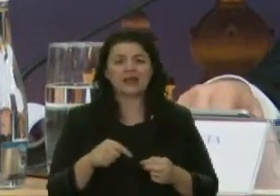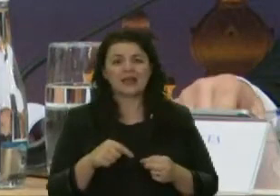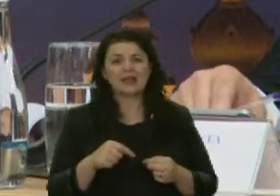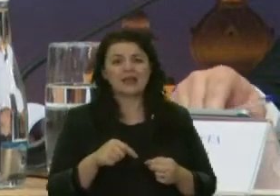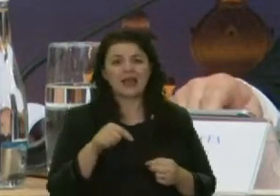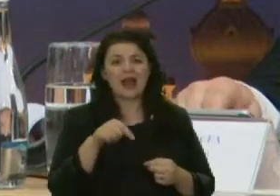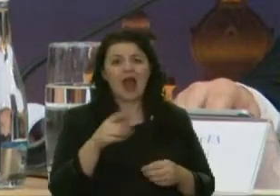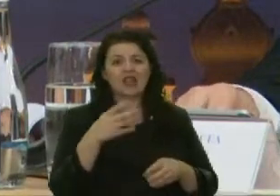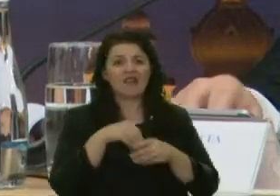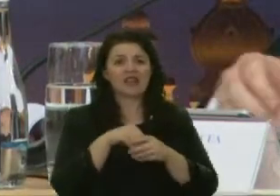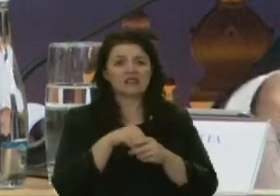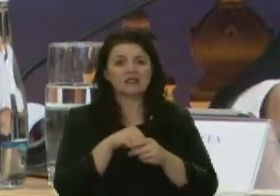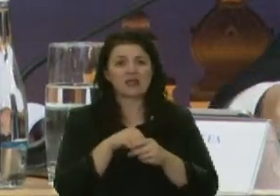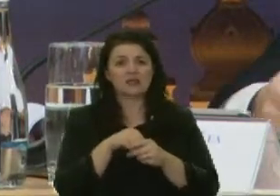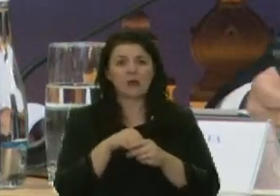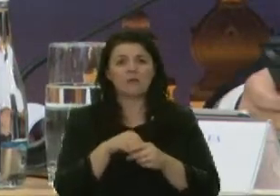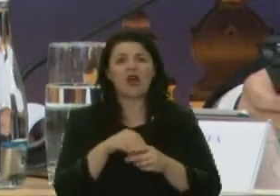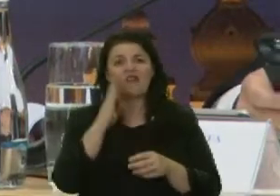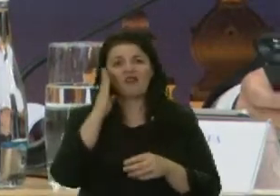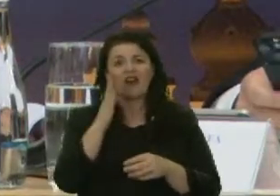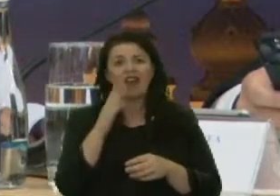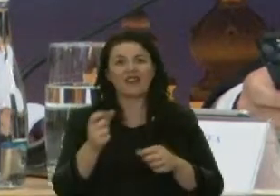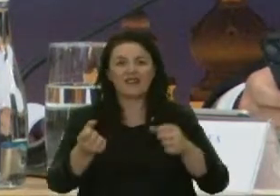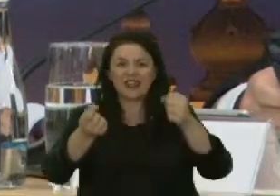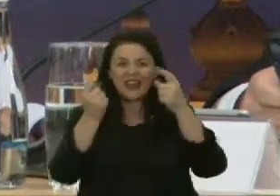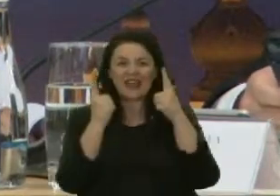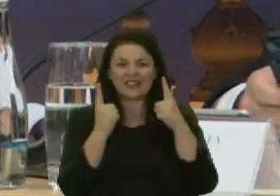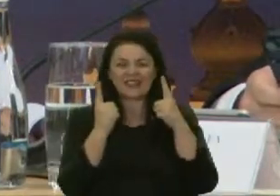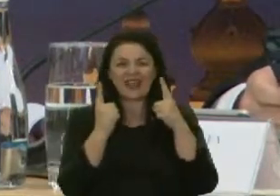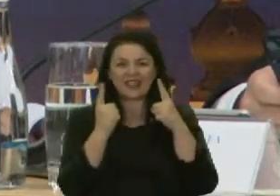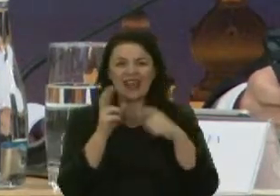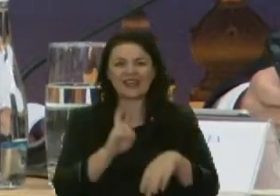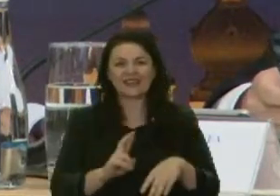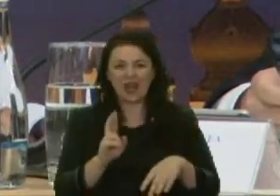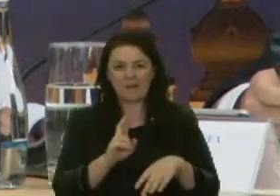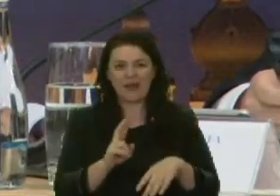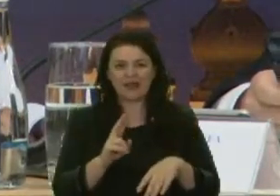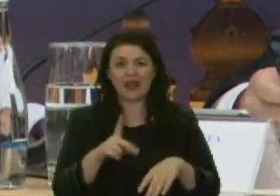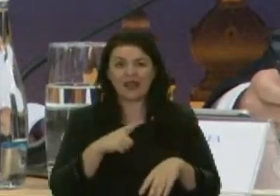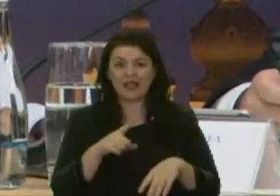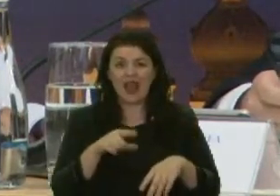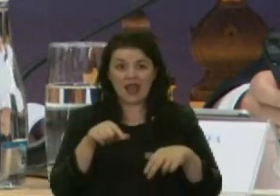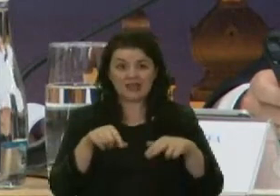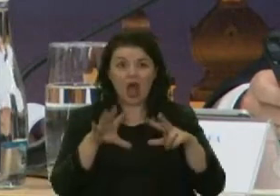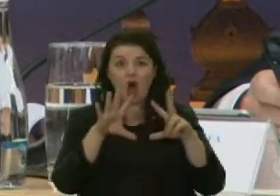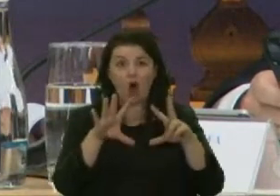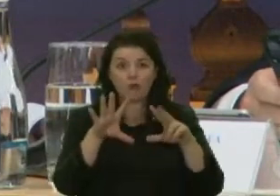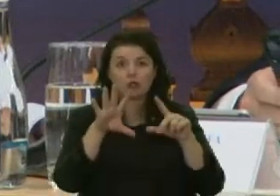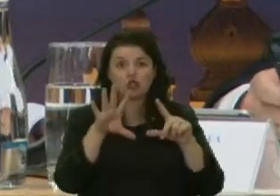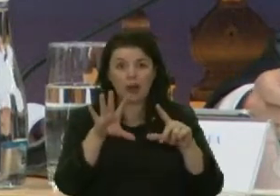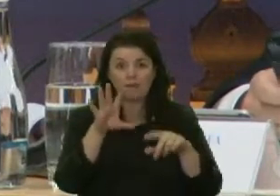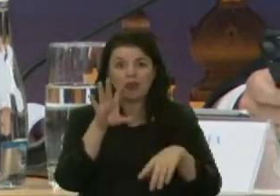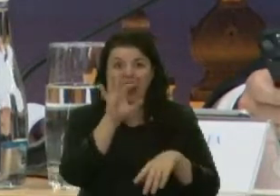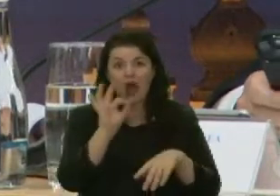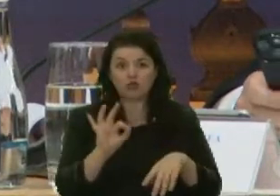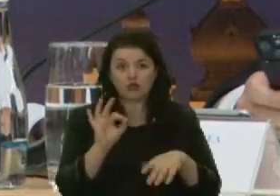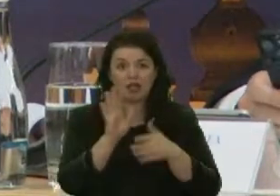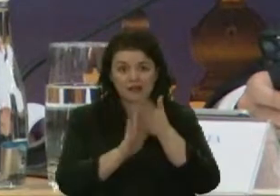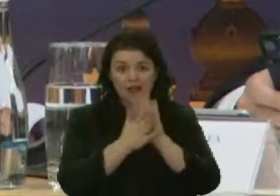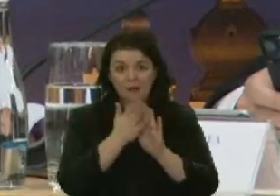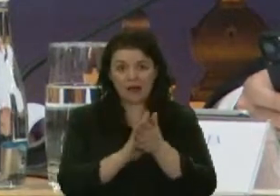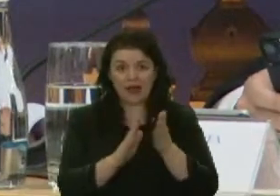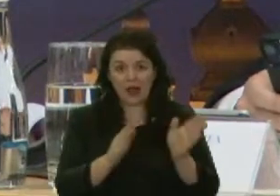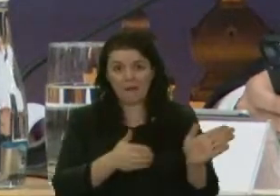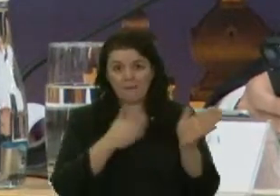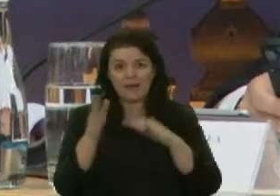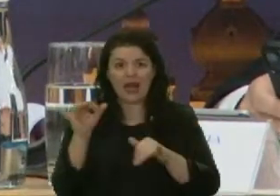națională de investiții va avea o finalitate repet este 87% stadiul de finalizare astăzi până